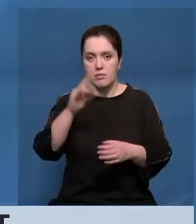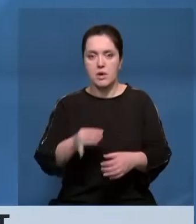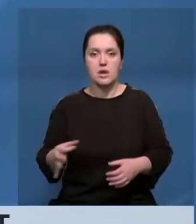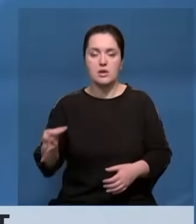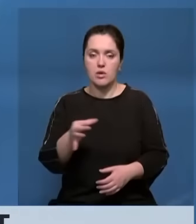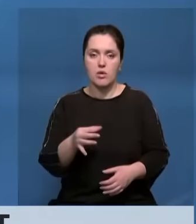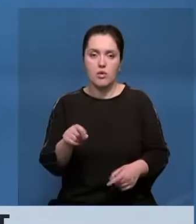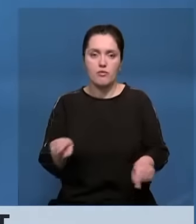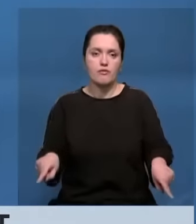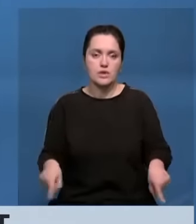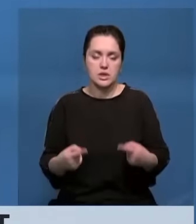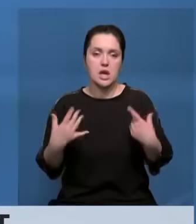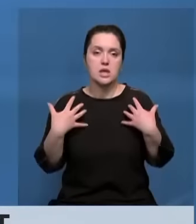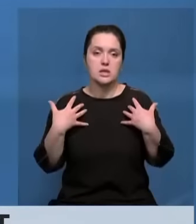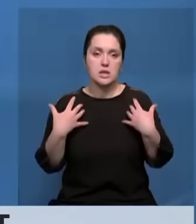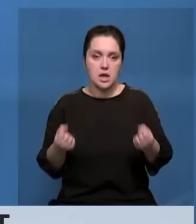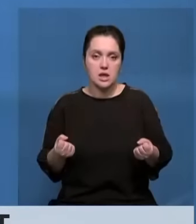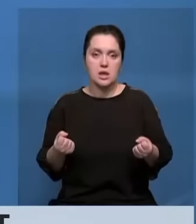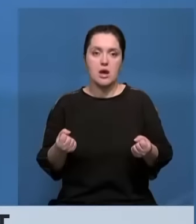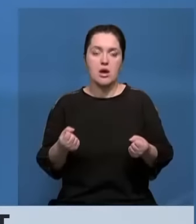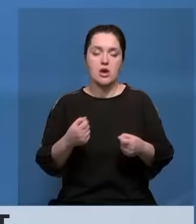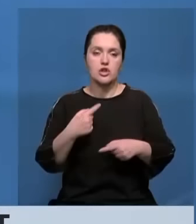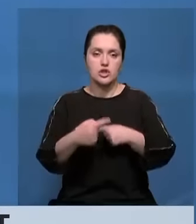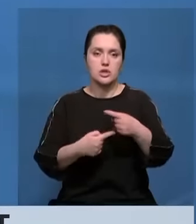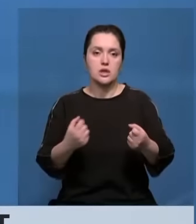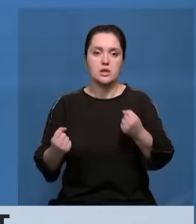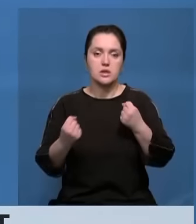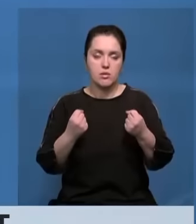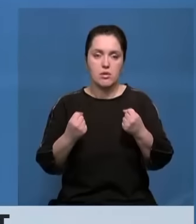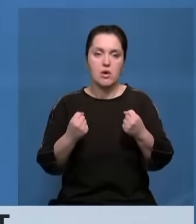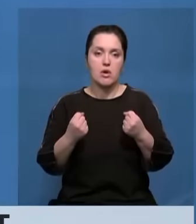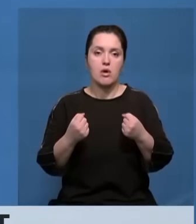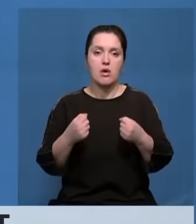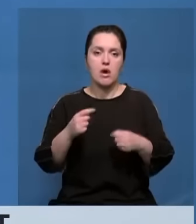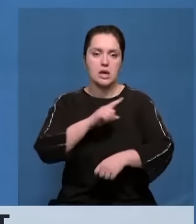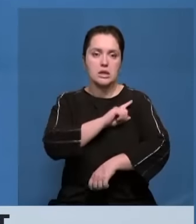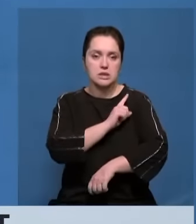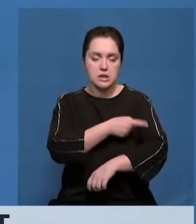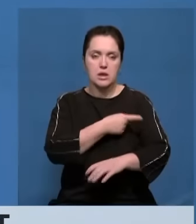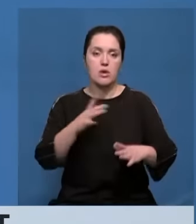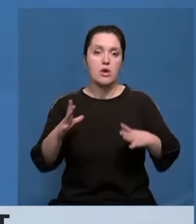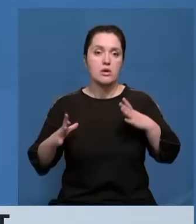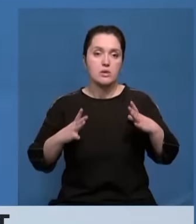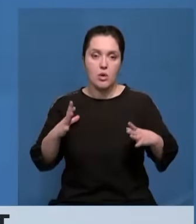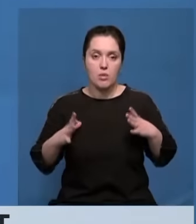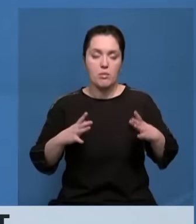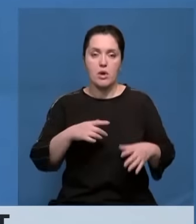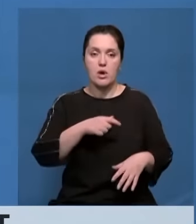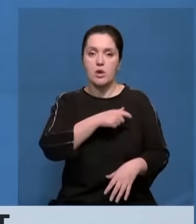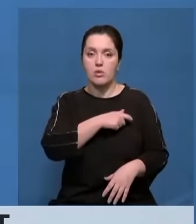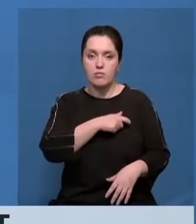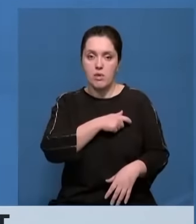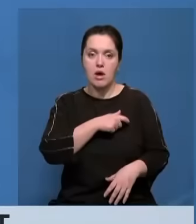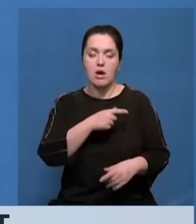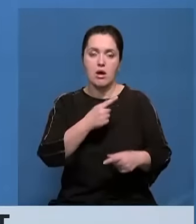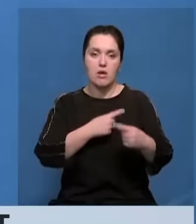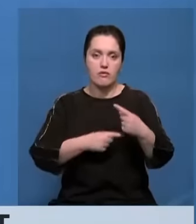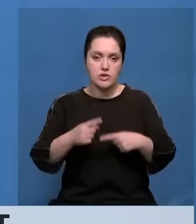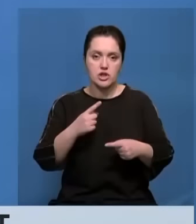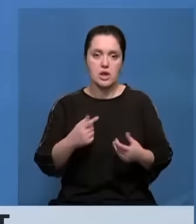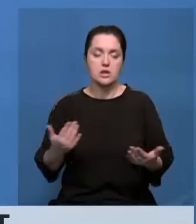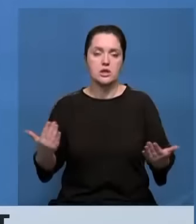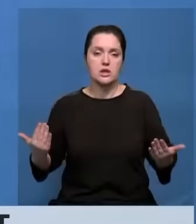секции известны во всей области. Он восстанавливает учеников через пауэрлифтинг. С помощью комплекса силовых упражнений